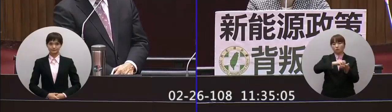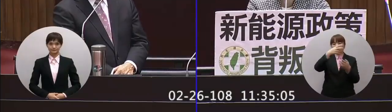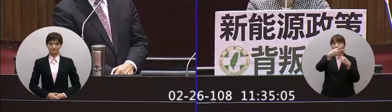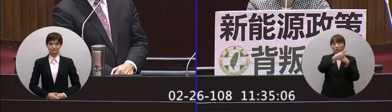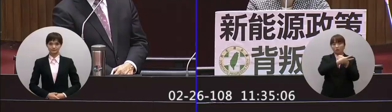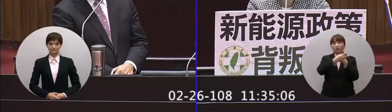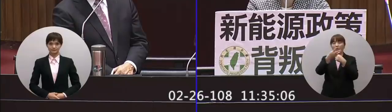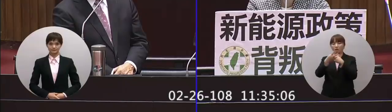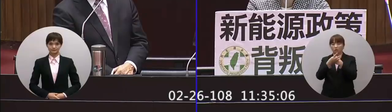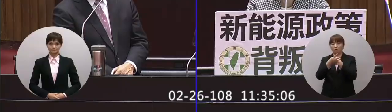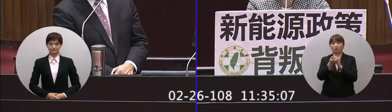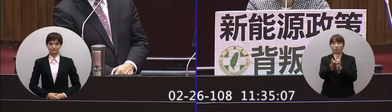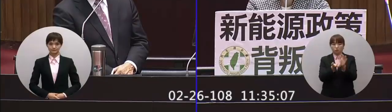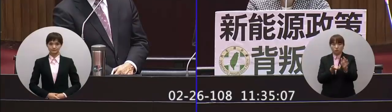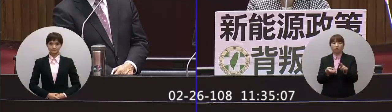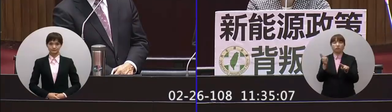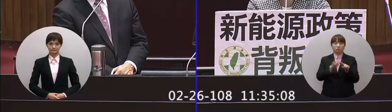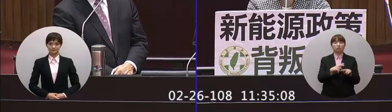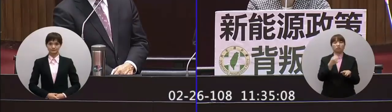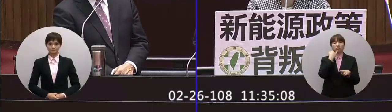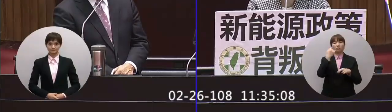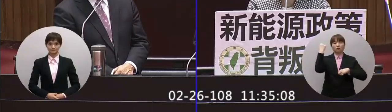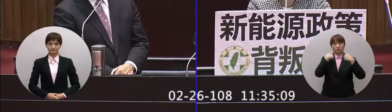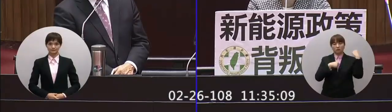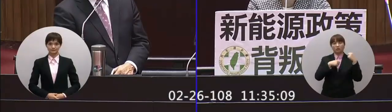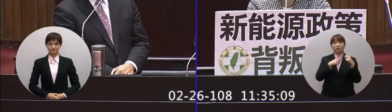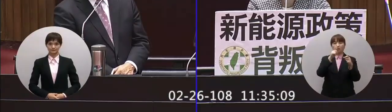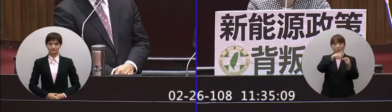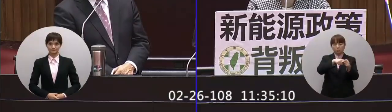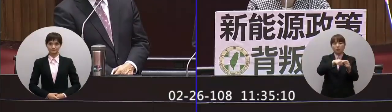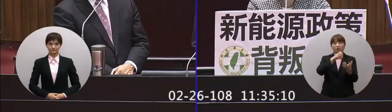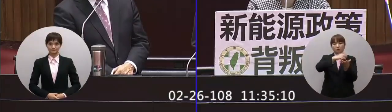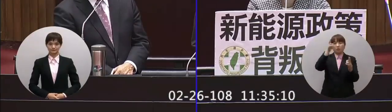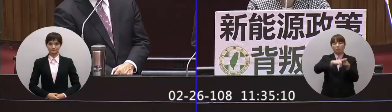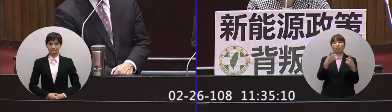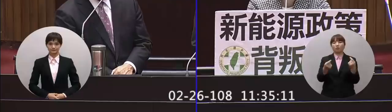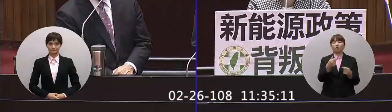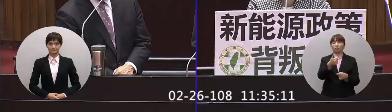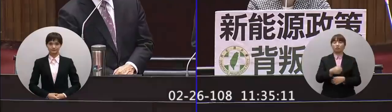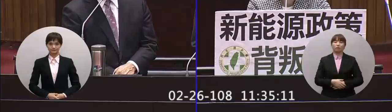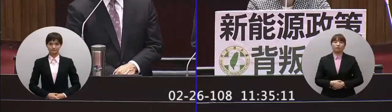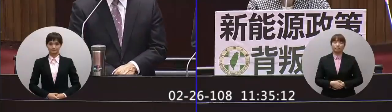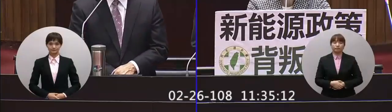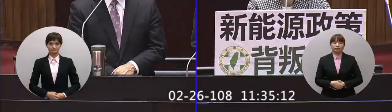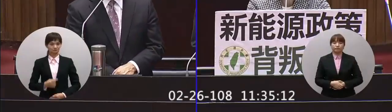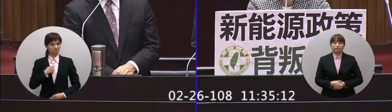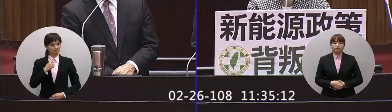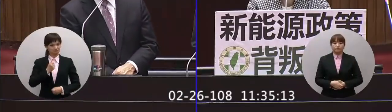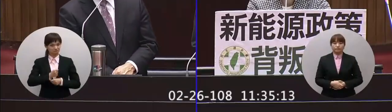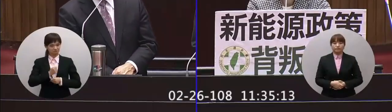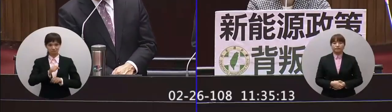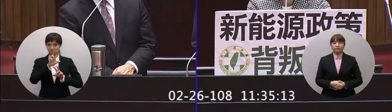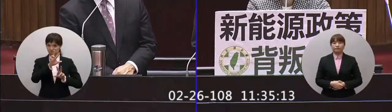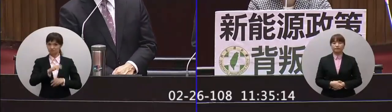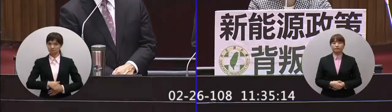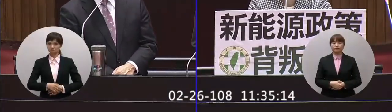厂、核三厂提前除役，早一点完成您飞核的梦想，不是很好吗？ 我是务实的人，我也